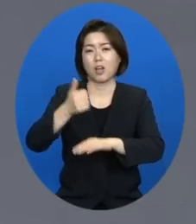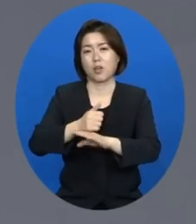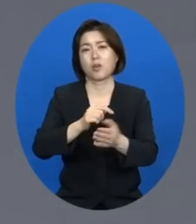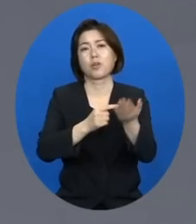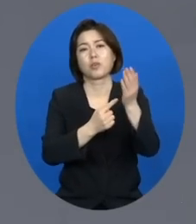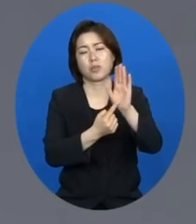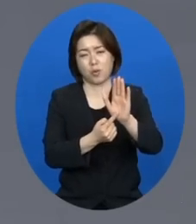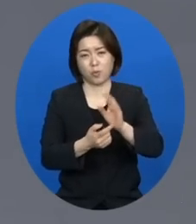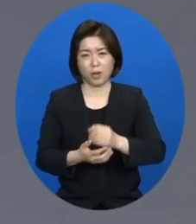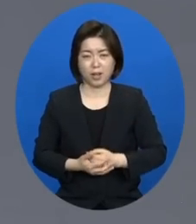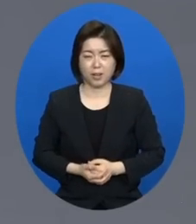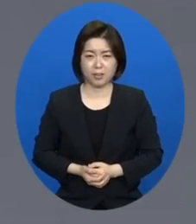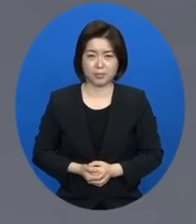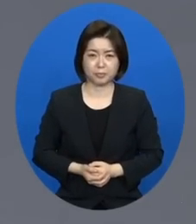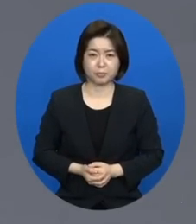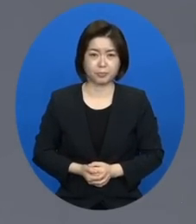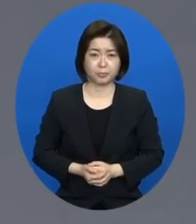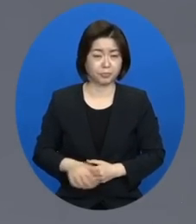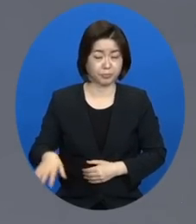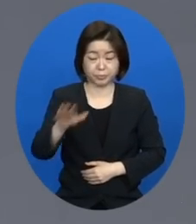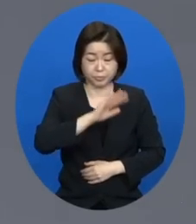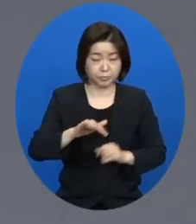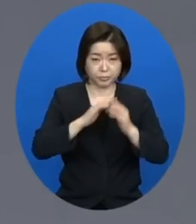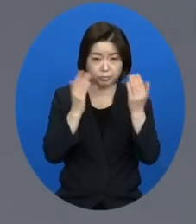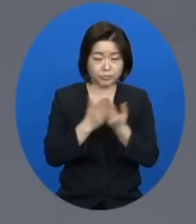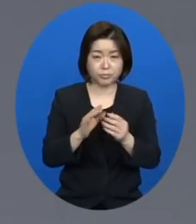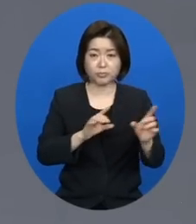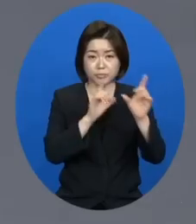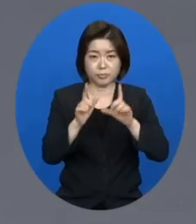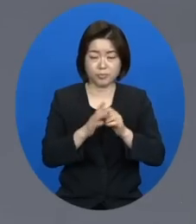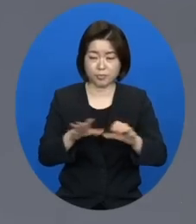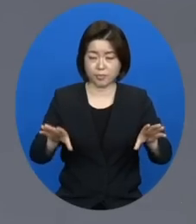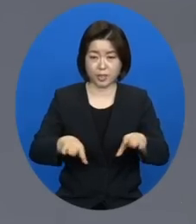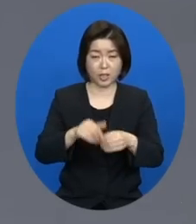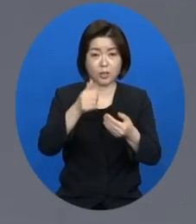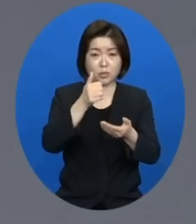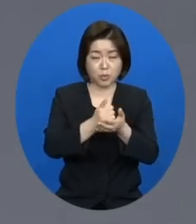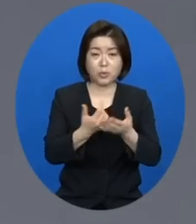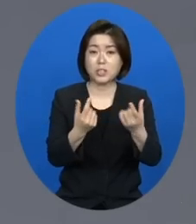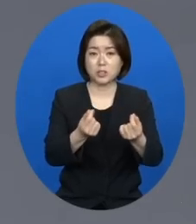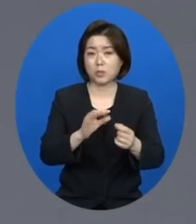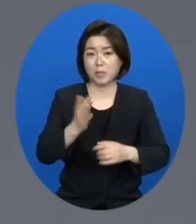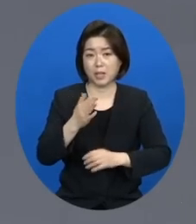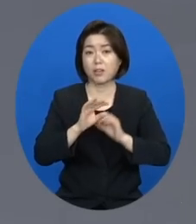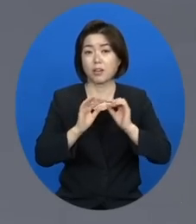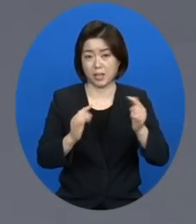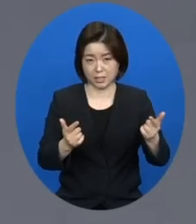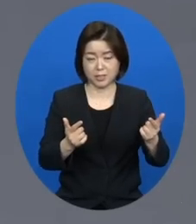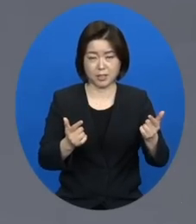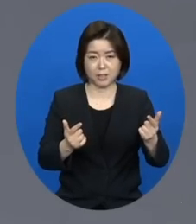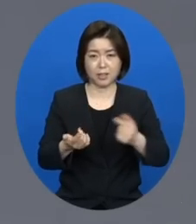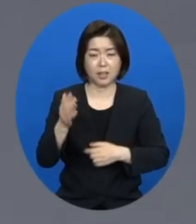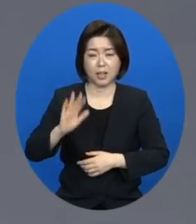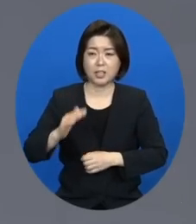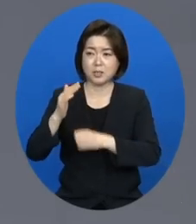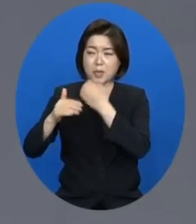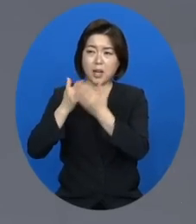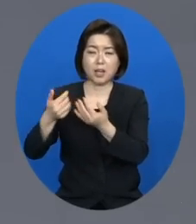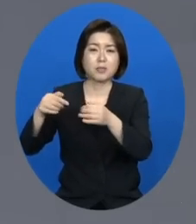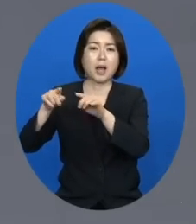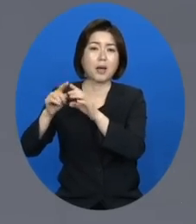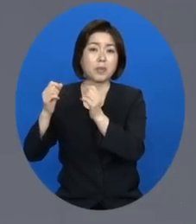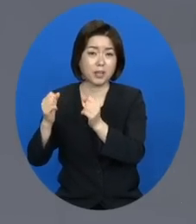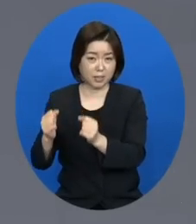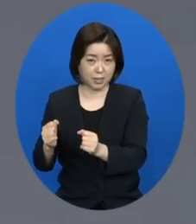결과입니다. 물론 모든 우리의 삶이 총리와 같이 되는 것은 아니죠. 그러나 하나님의 함께